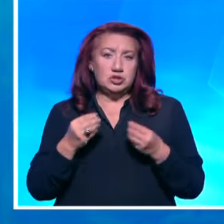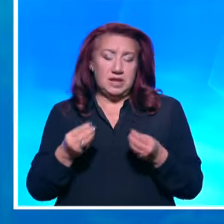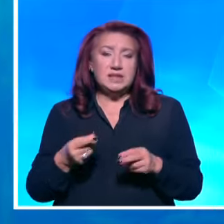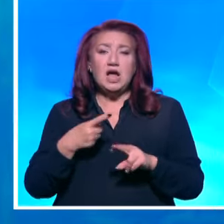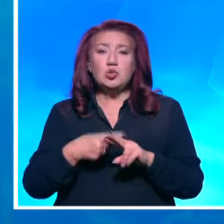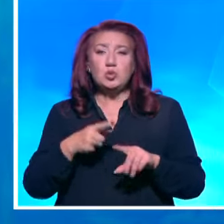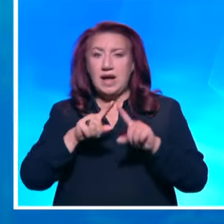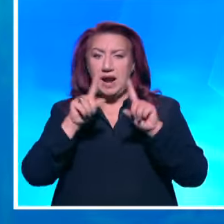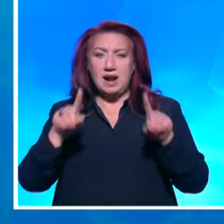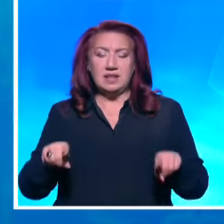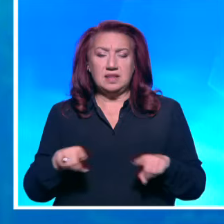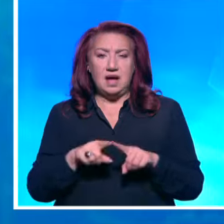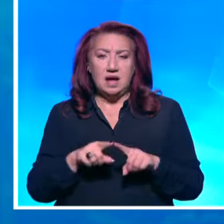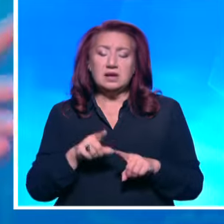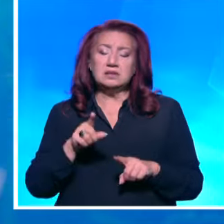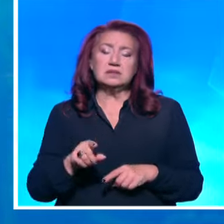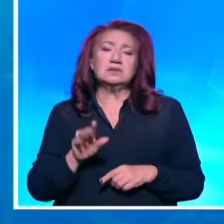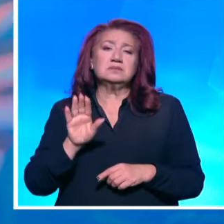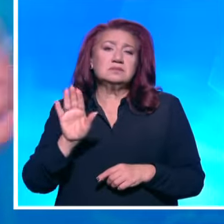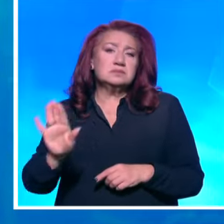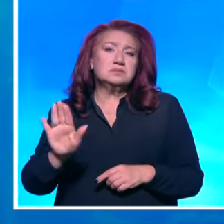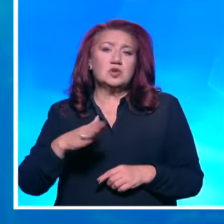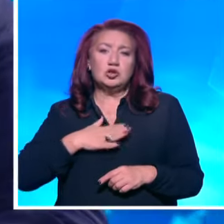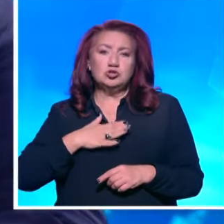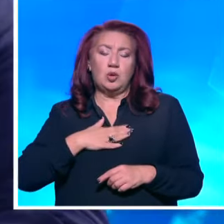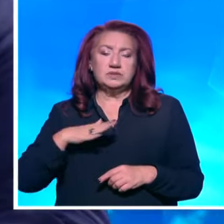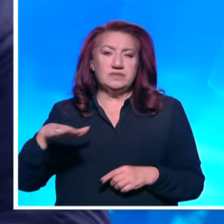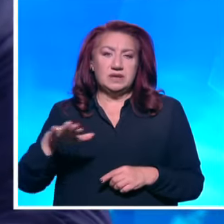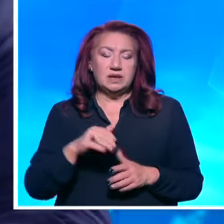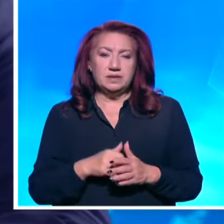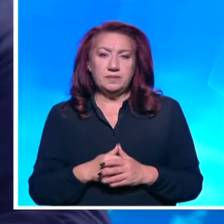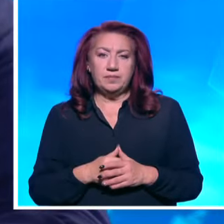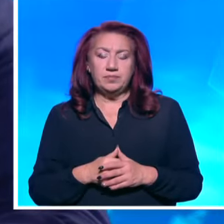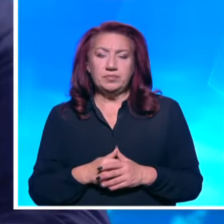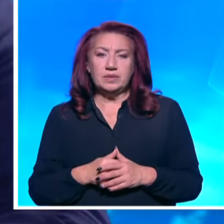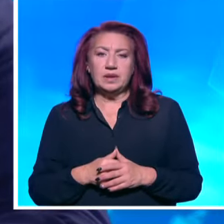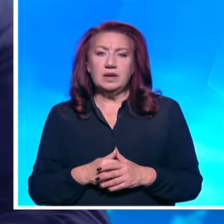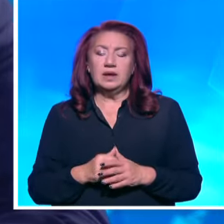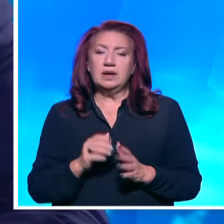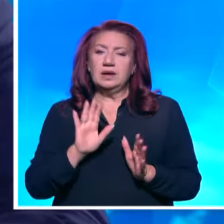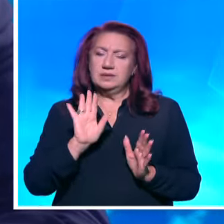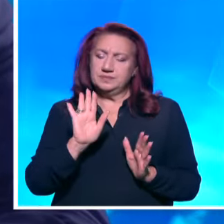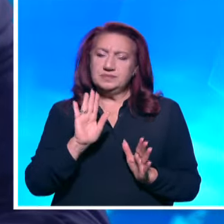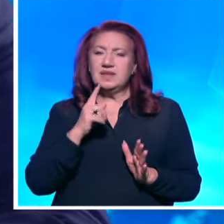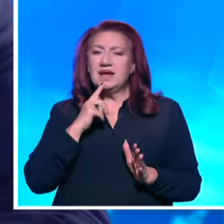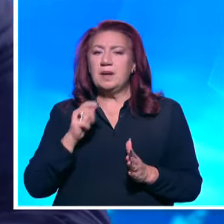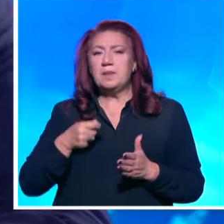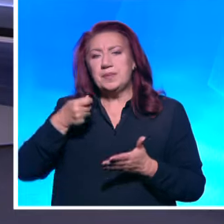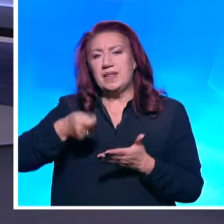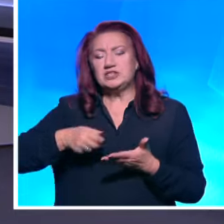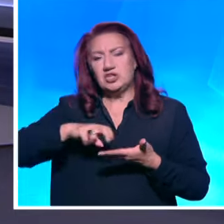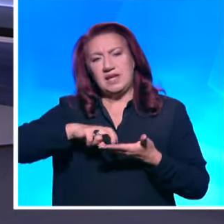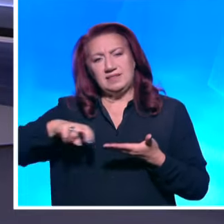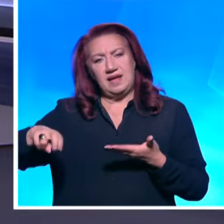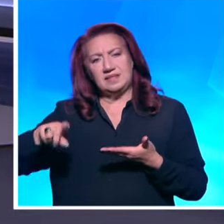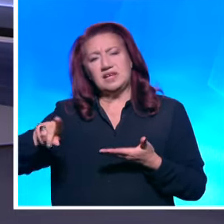и да си смени собствеността тази земя нека плащането на данъци да го извадим пред скоби защото